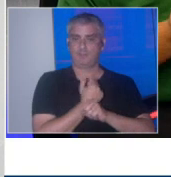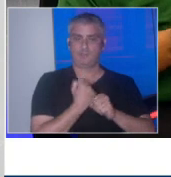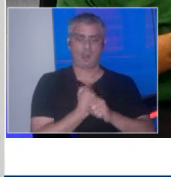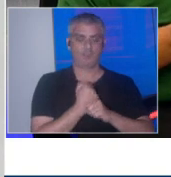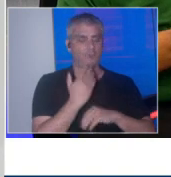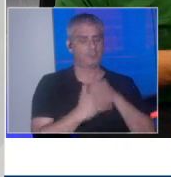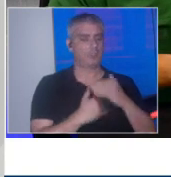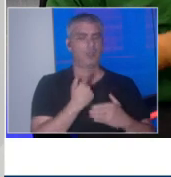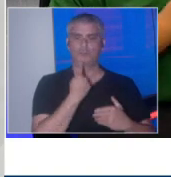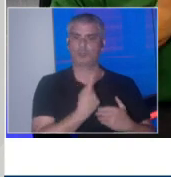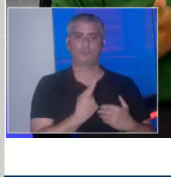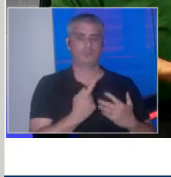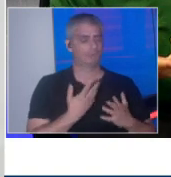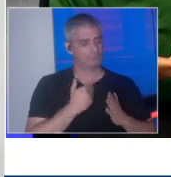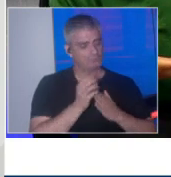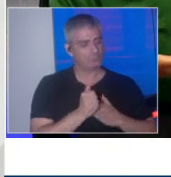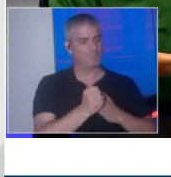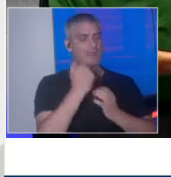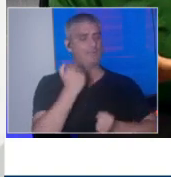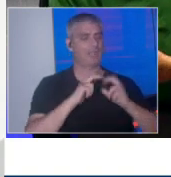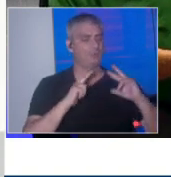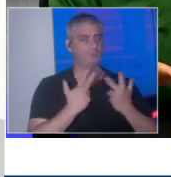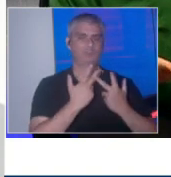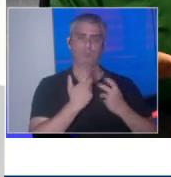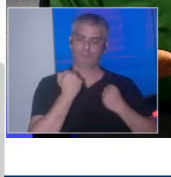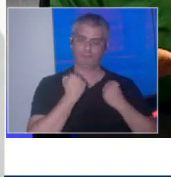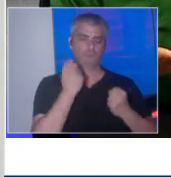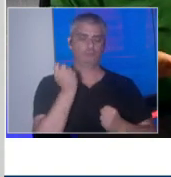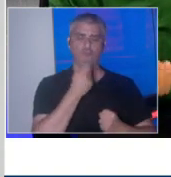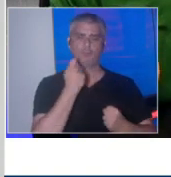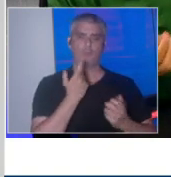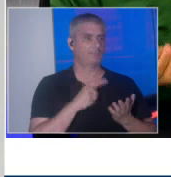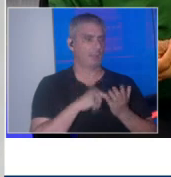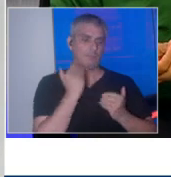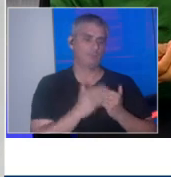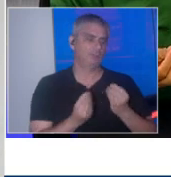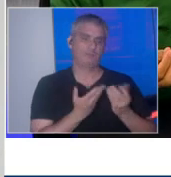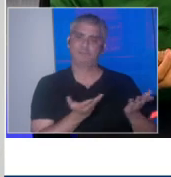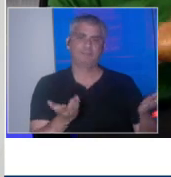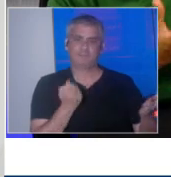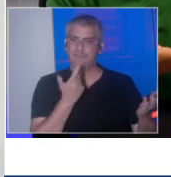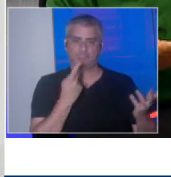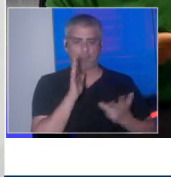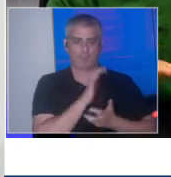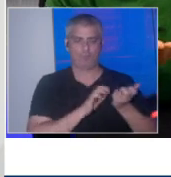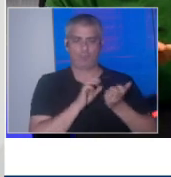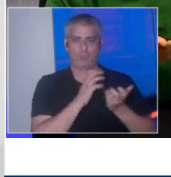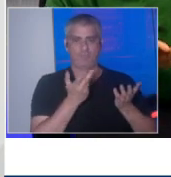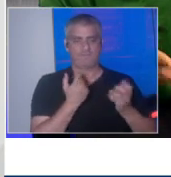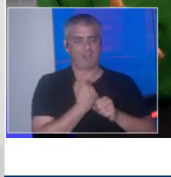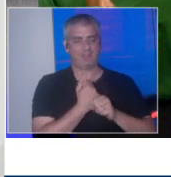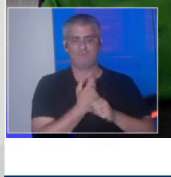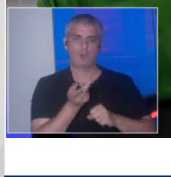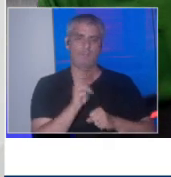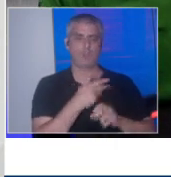לייצר מהלך שאומר מובילים את התחבורה הציבורית לנסוע בשבתות, כי בסוף האירוע הזה הוא טיפה יותר מורכב לתפעול